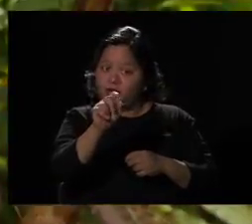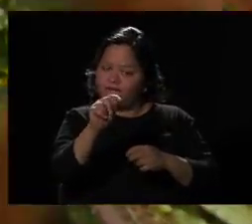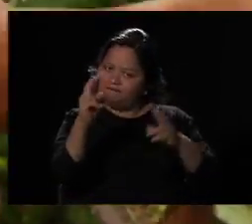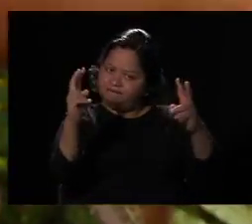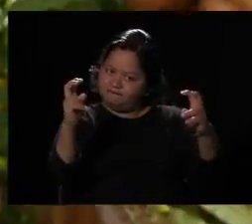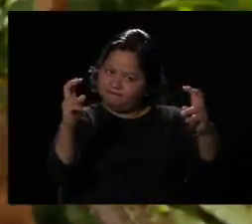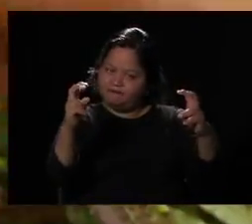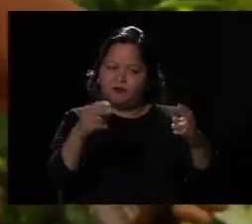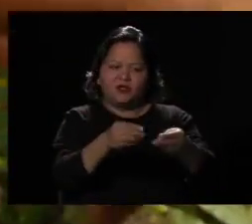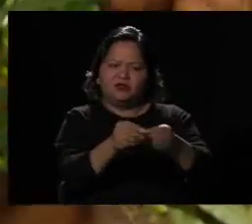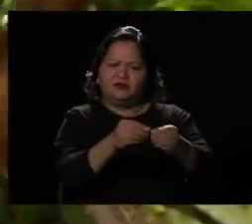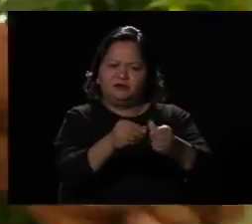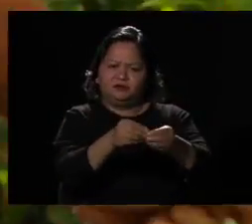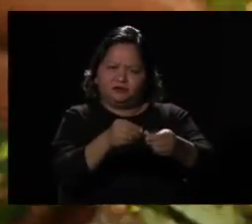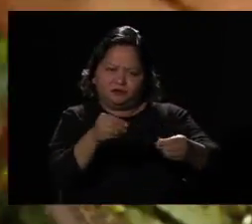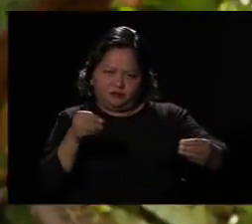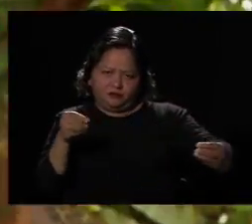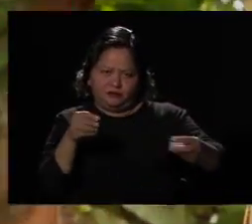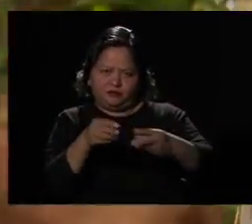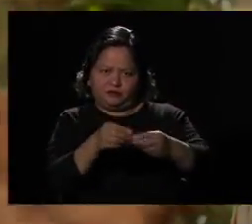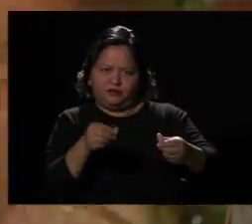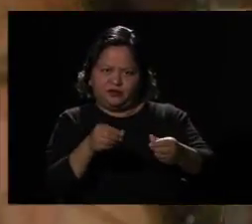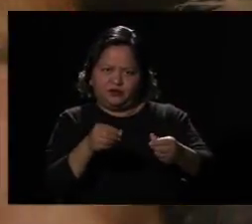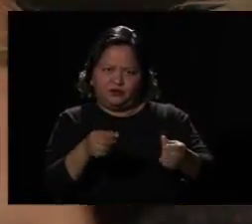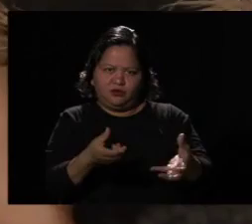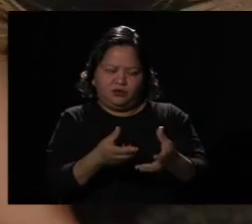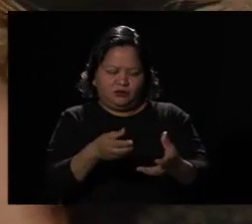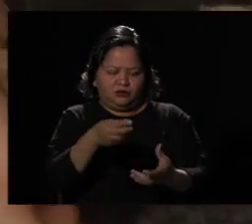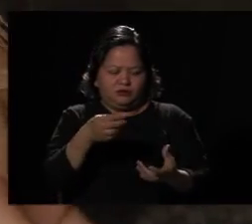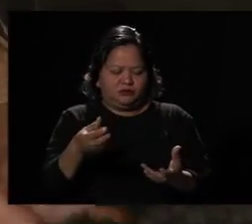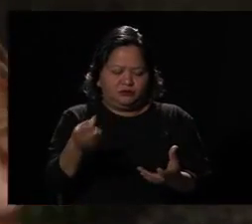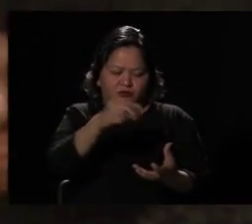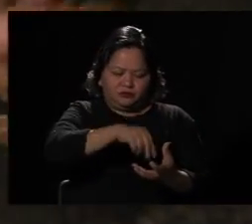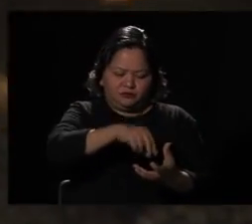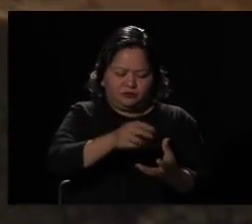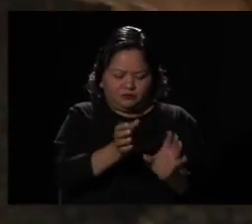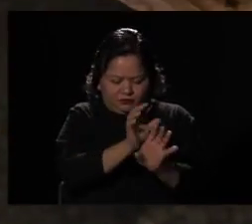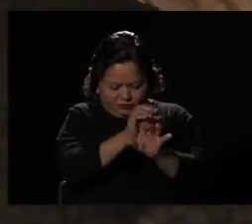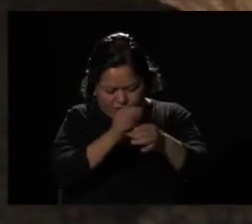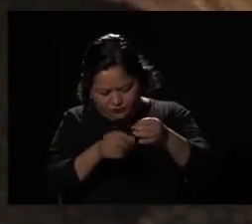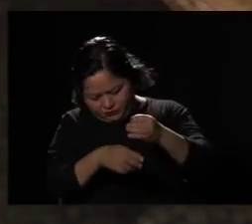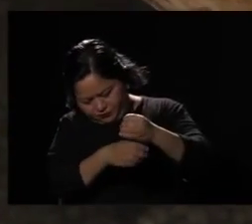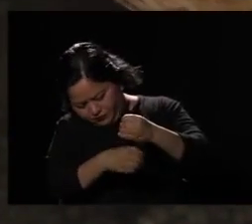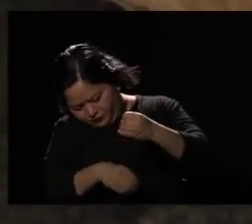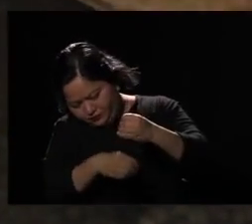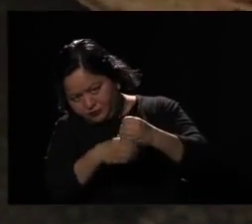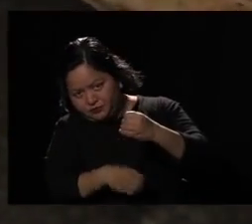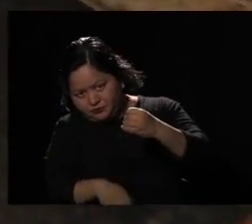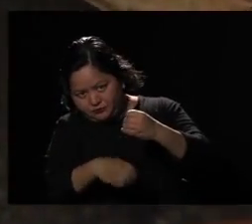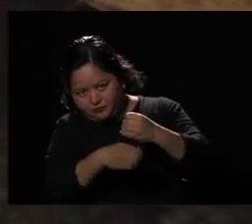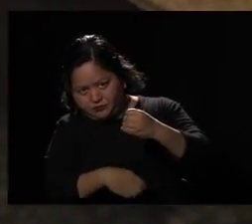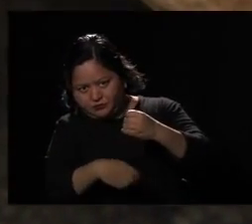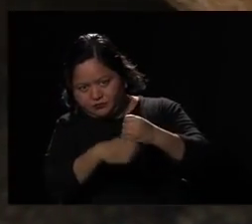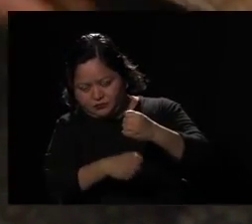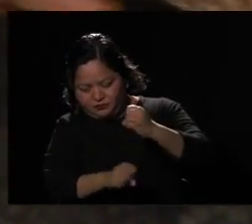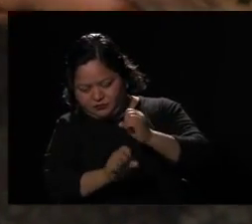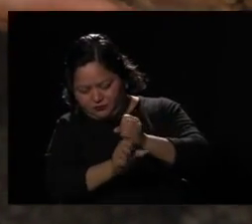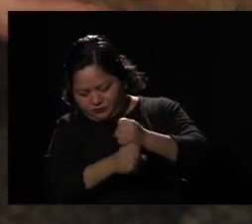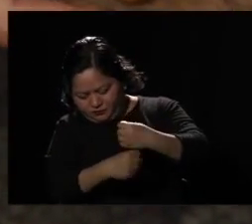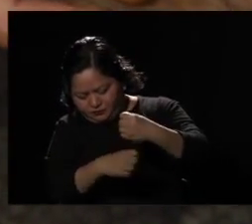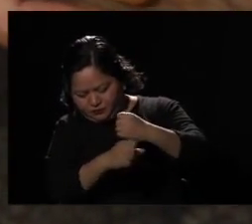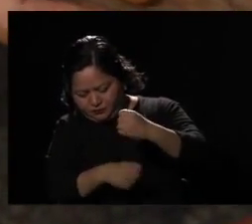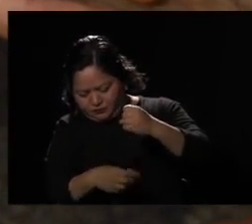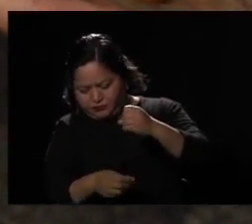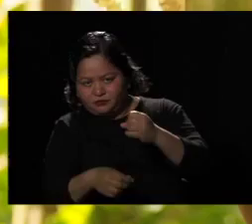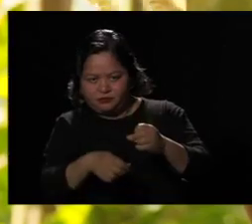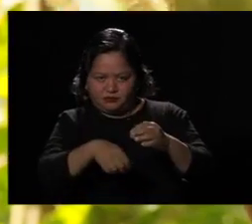Majujuma i ginut ginin i fetfut nizok, janggin guaha hanum amot ni sinya ukinila i amot.